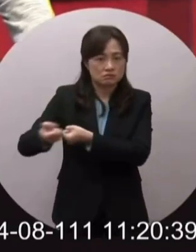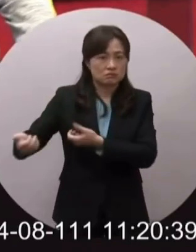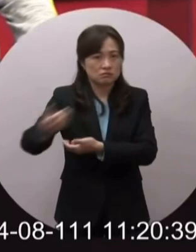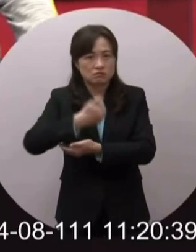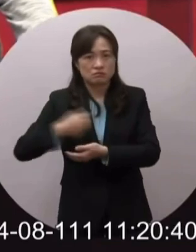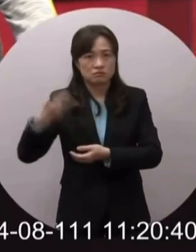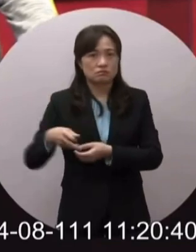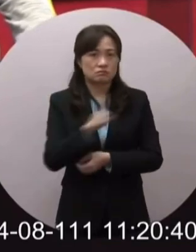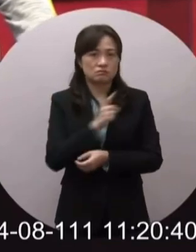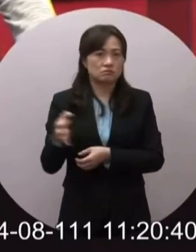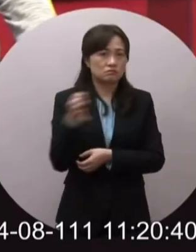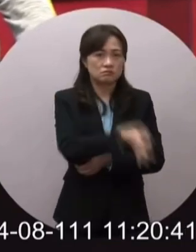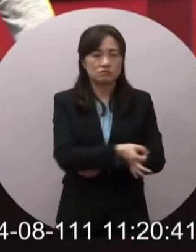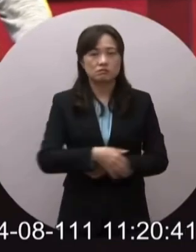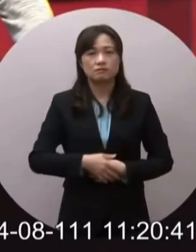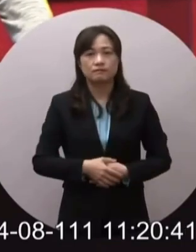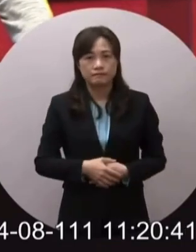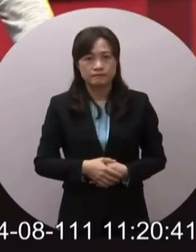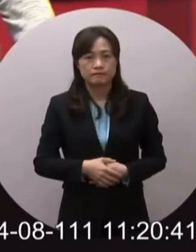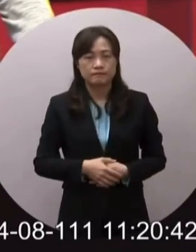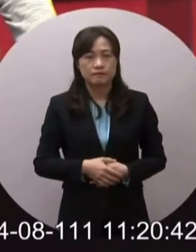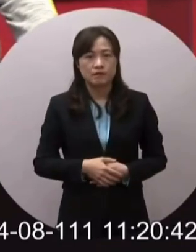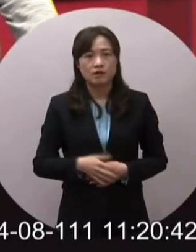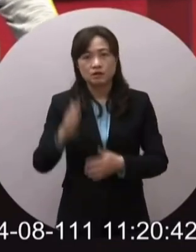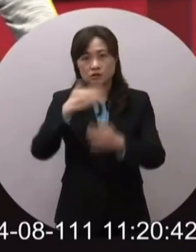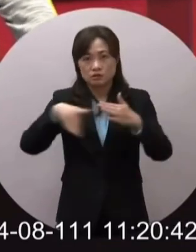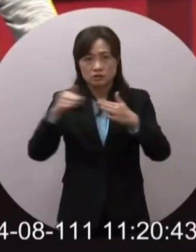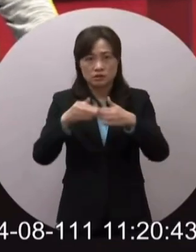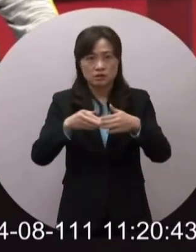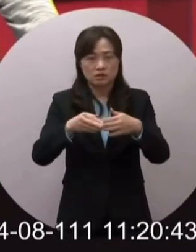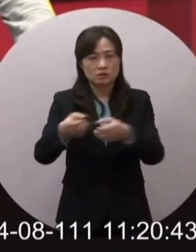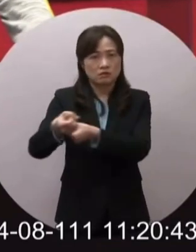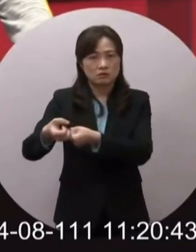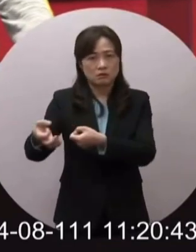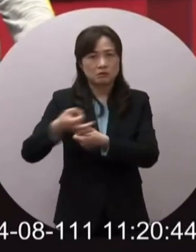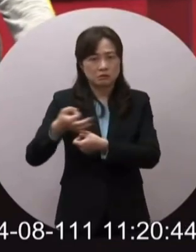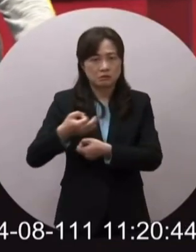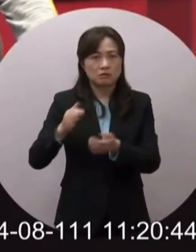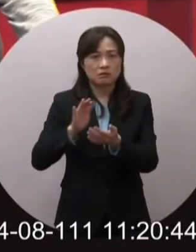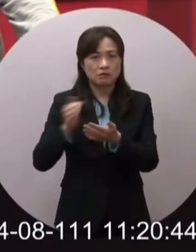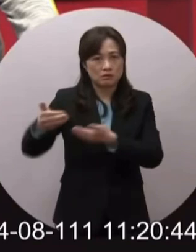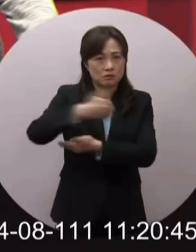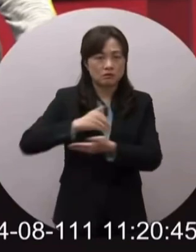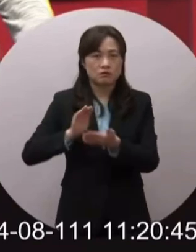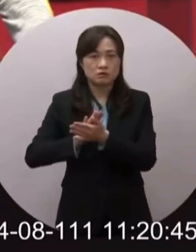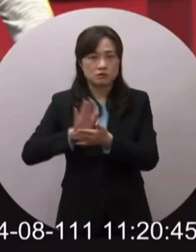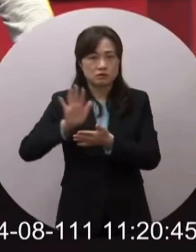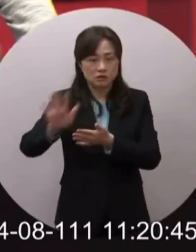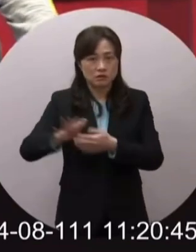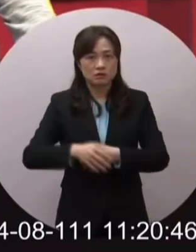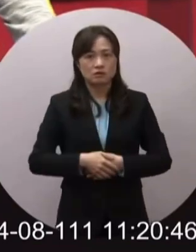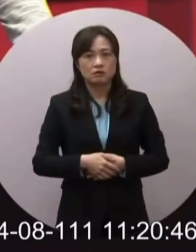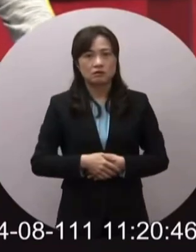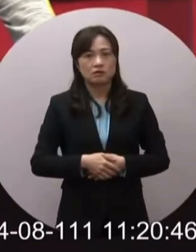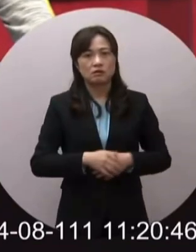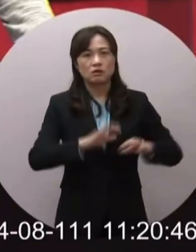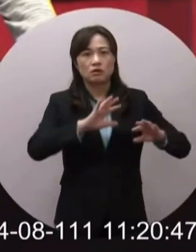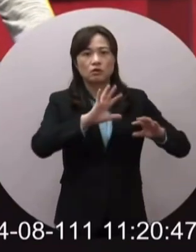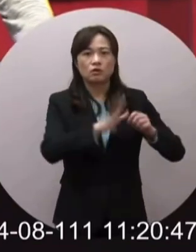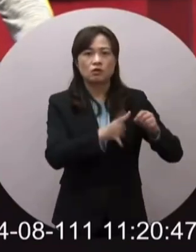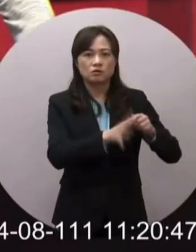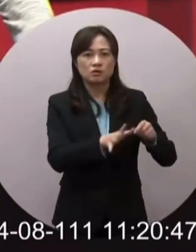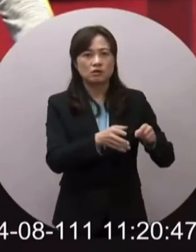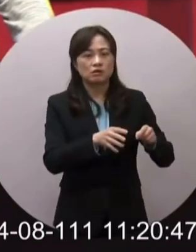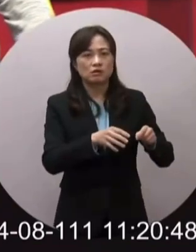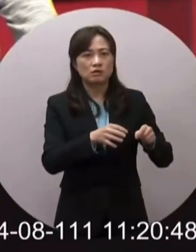有国中有高中，学校收进来的钱为什么是国中可以免费缺，高中学生就要交钱？